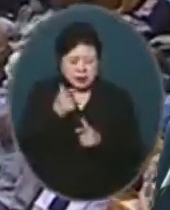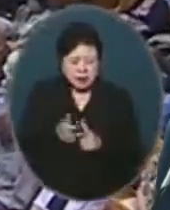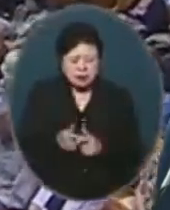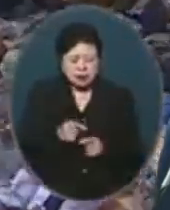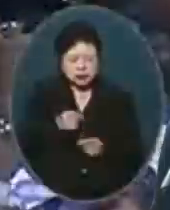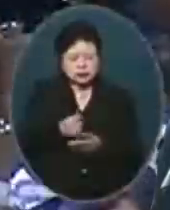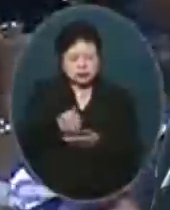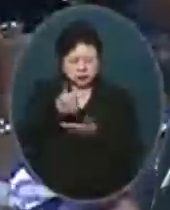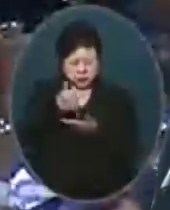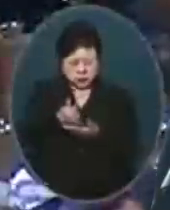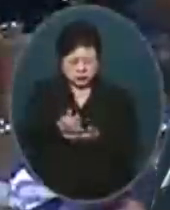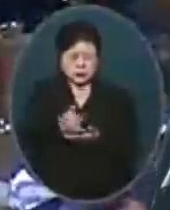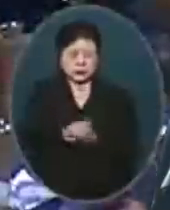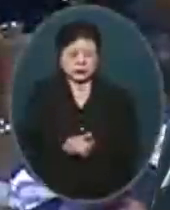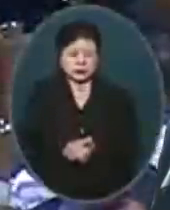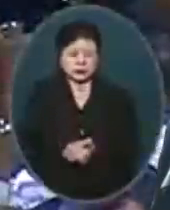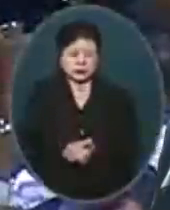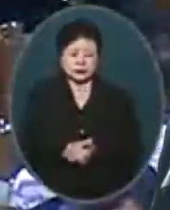예수님을 구주로 모심으로